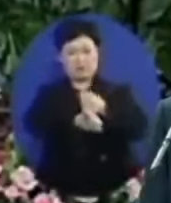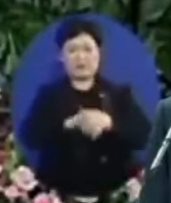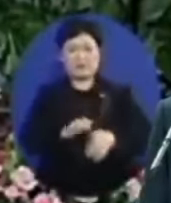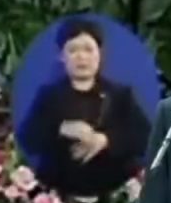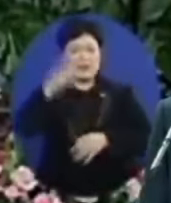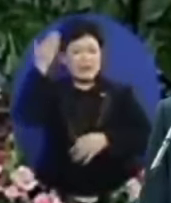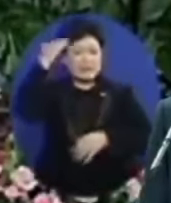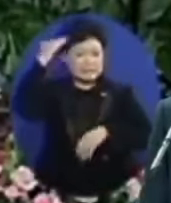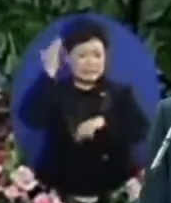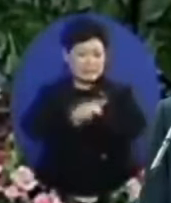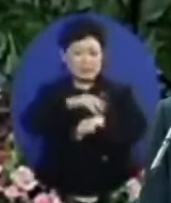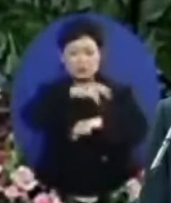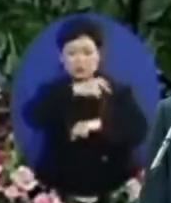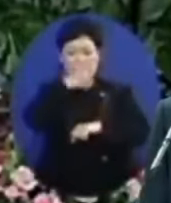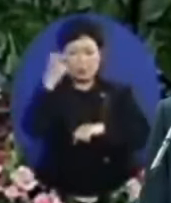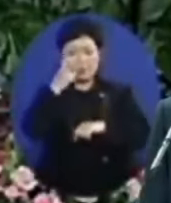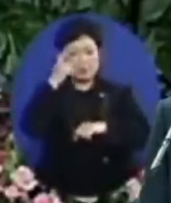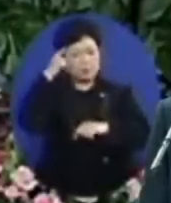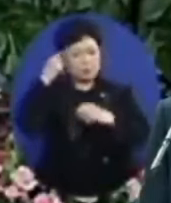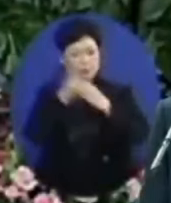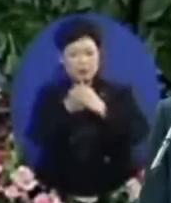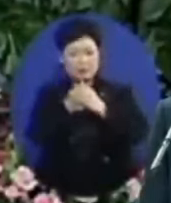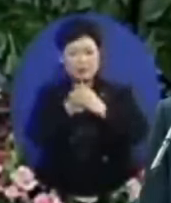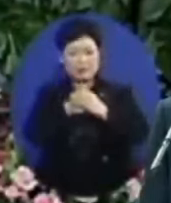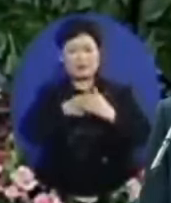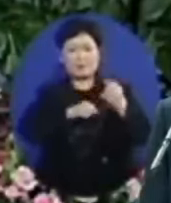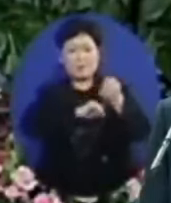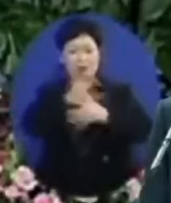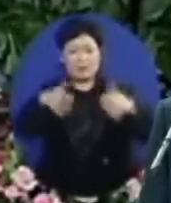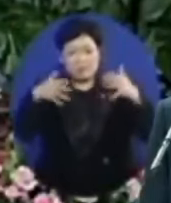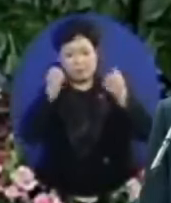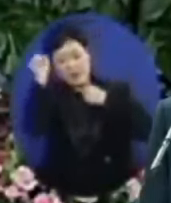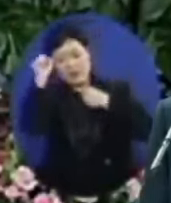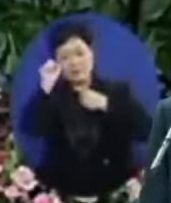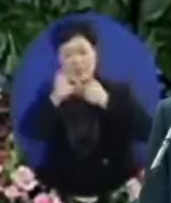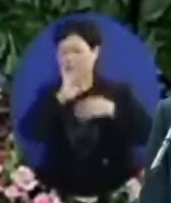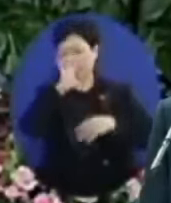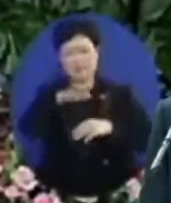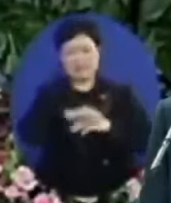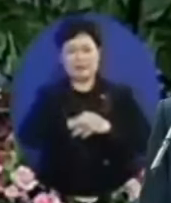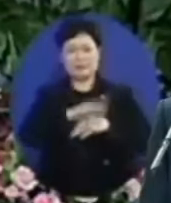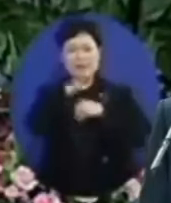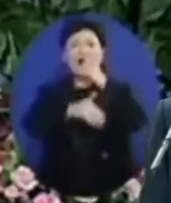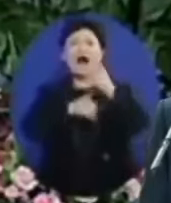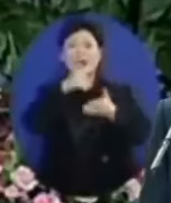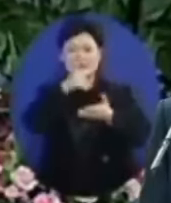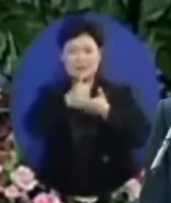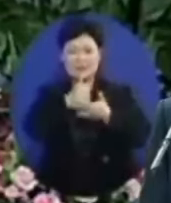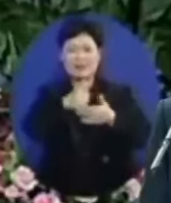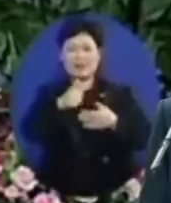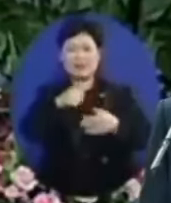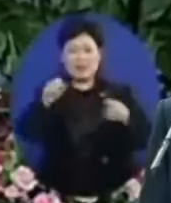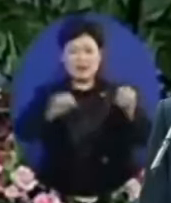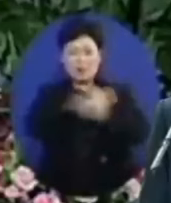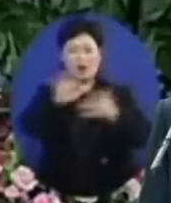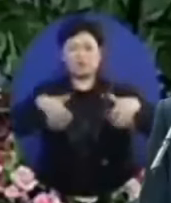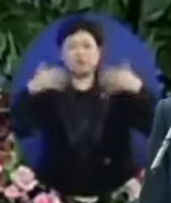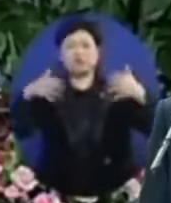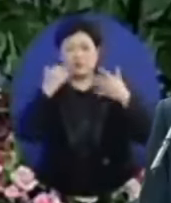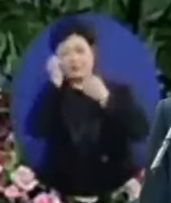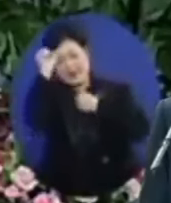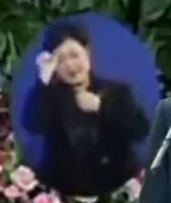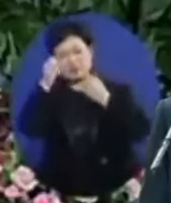지혜나 총명이나 모략과 재능을 가지고 광풍을 피하려고 하면 피하지 못합니다. 하나님이 광풍을 피하게